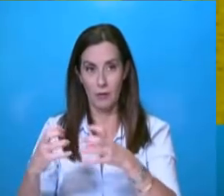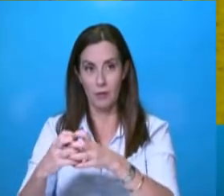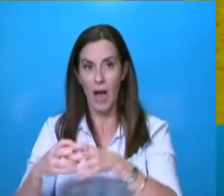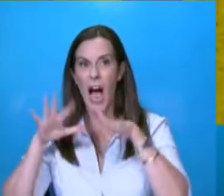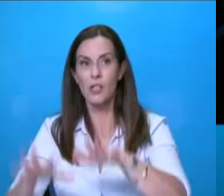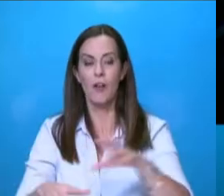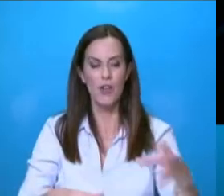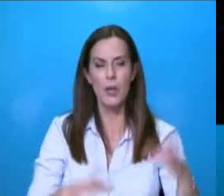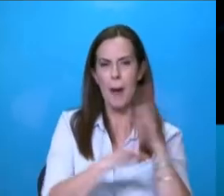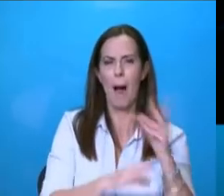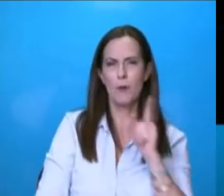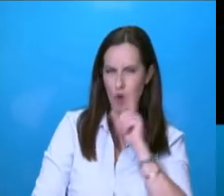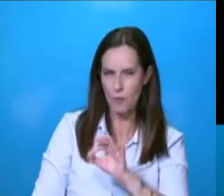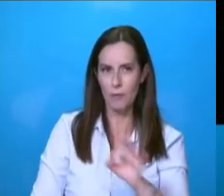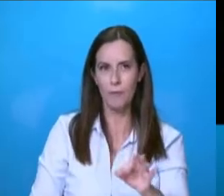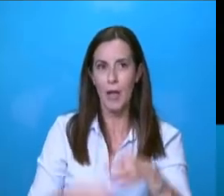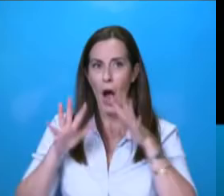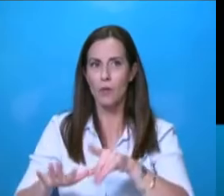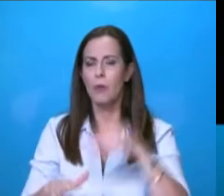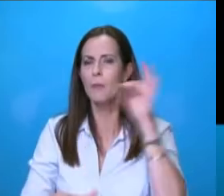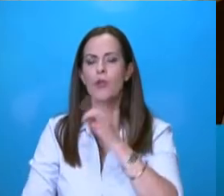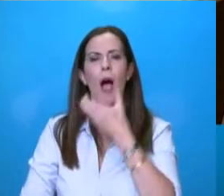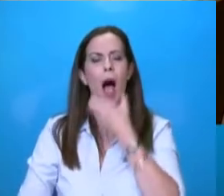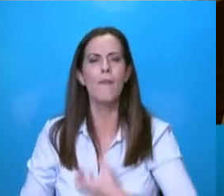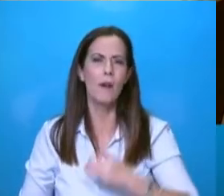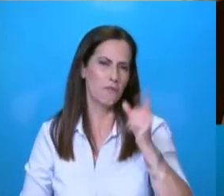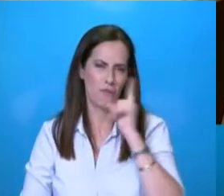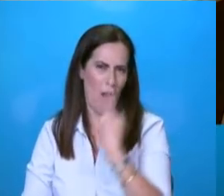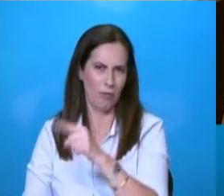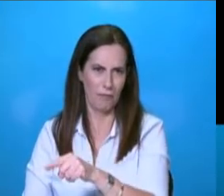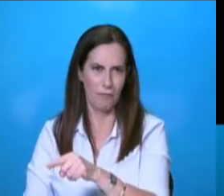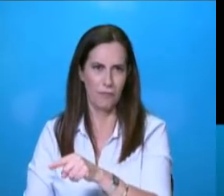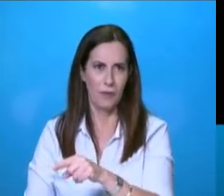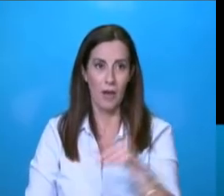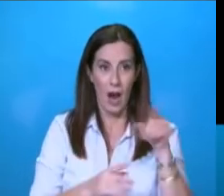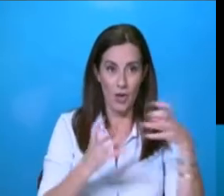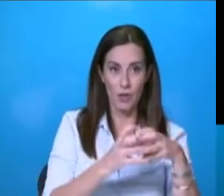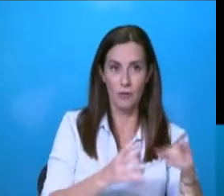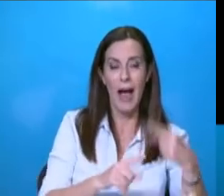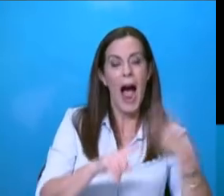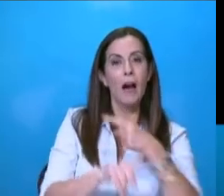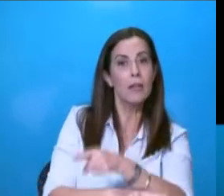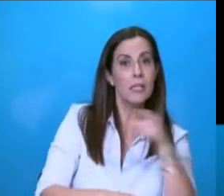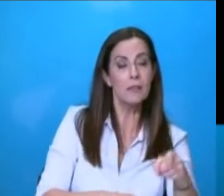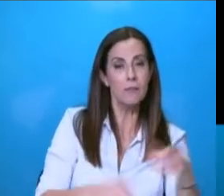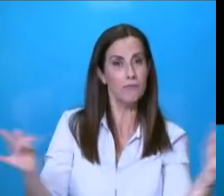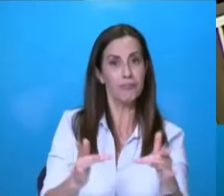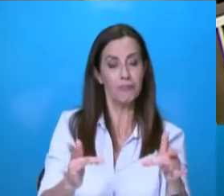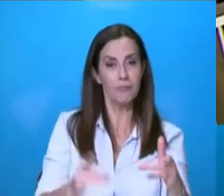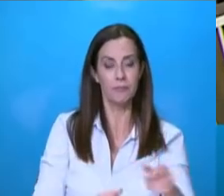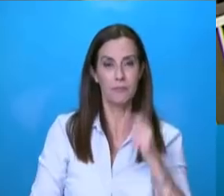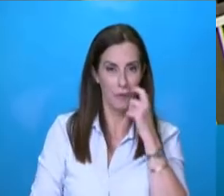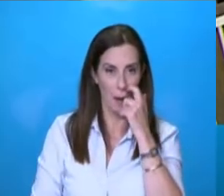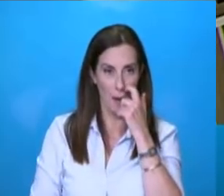והשנייה המחבלים. הסוינים הם תלמידיו של הרב קהנמן. המחבלים הם תלמידיו של גיסו, הרב